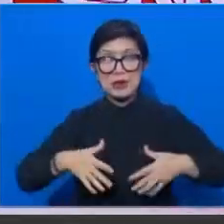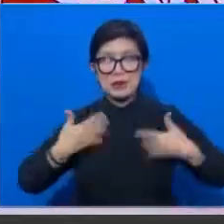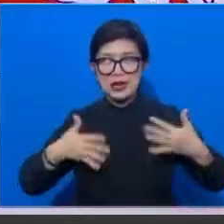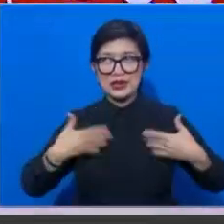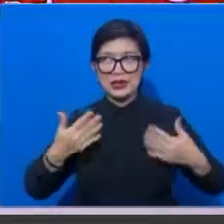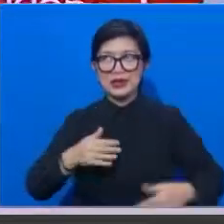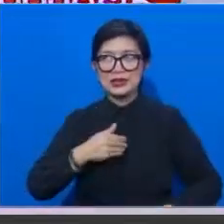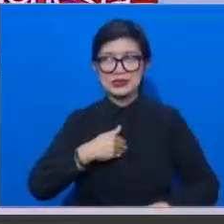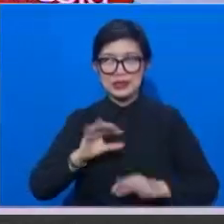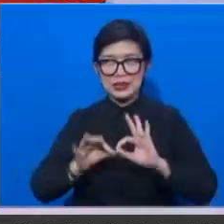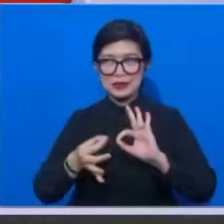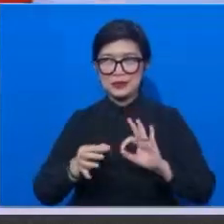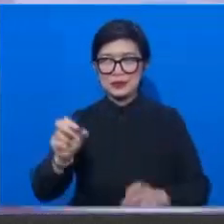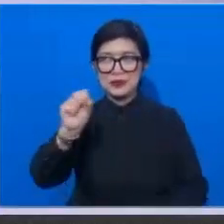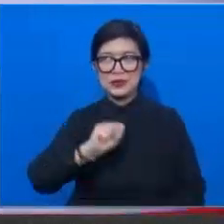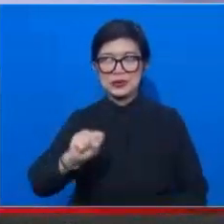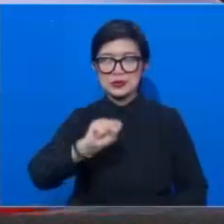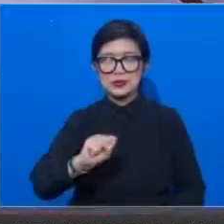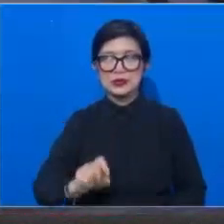pekan, mendalam terpercaya.